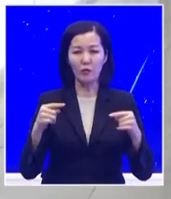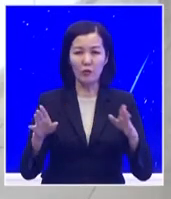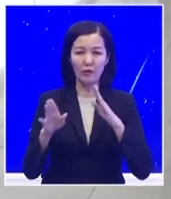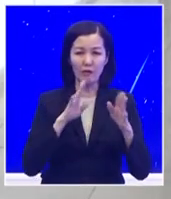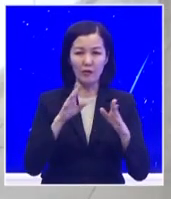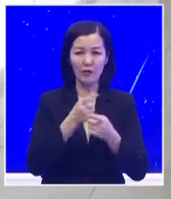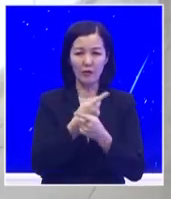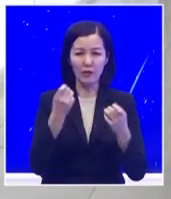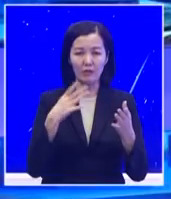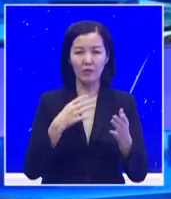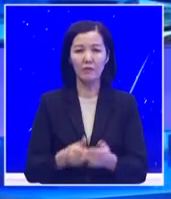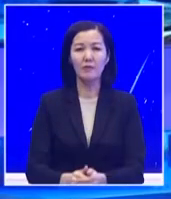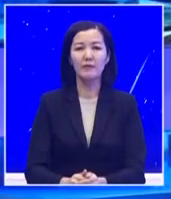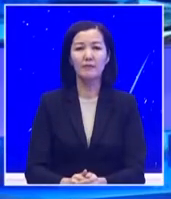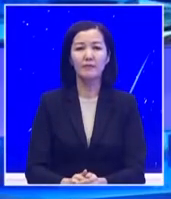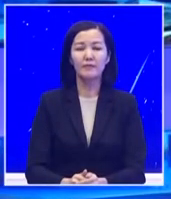таратып жатырмыз.